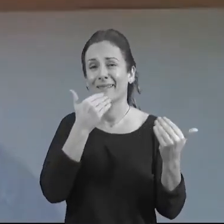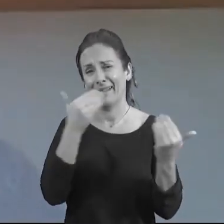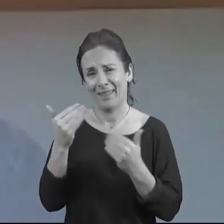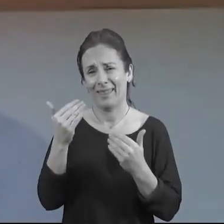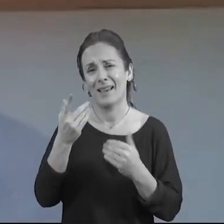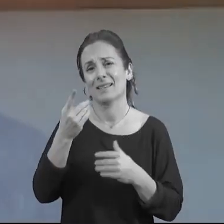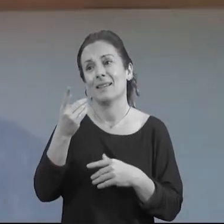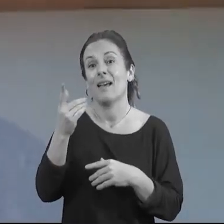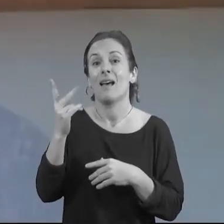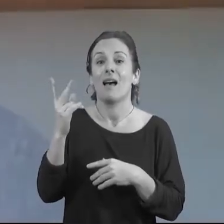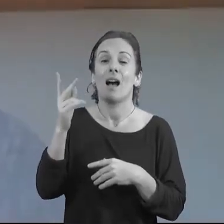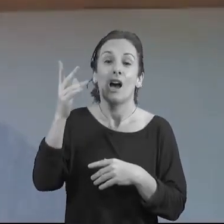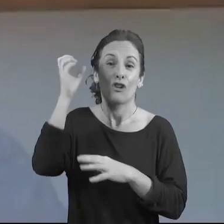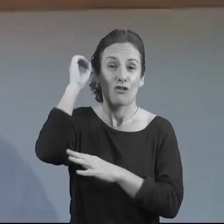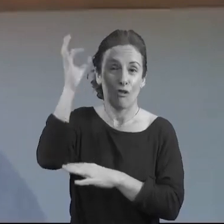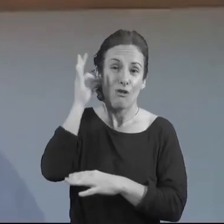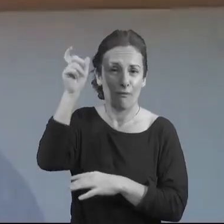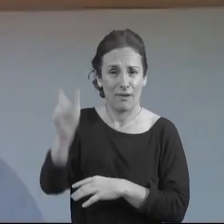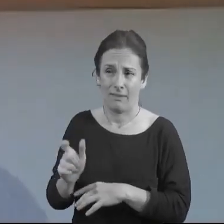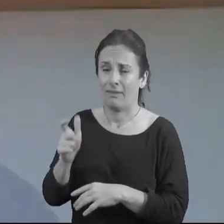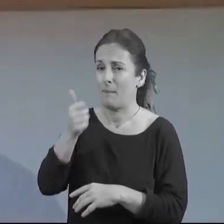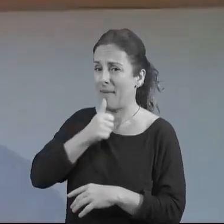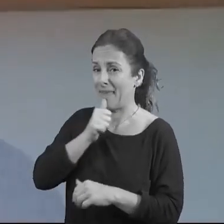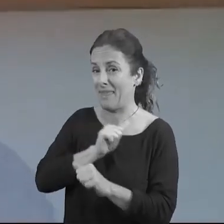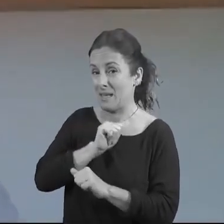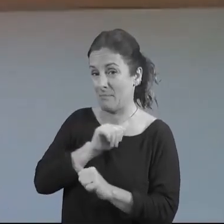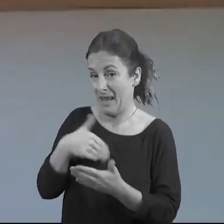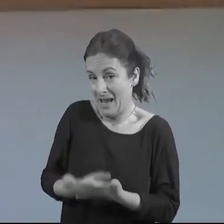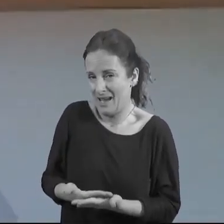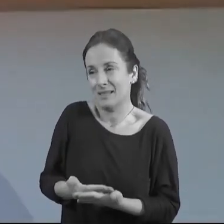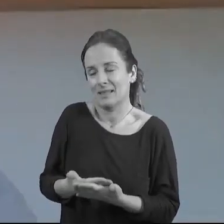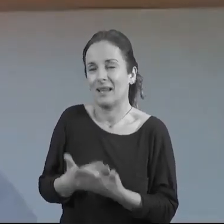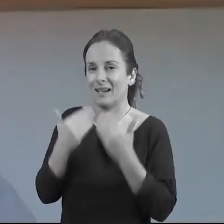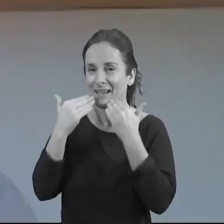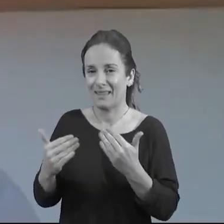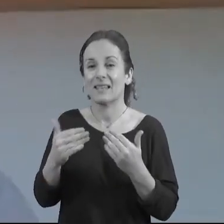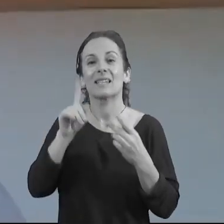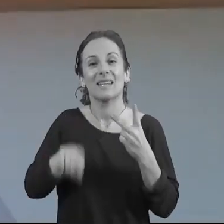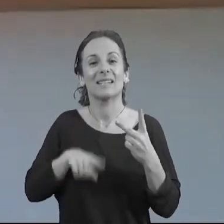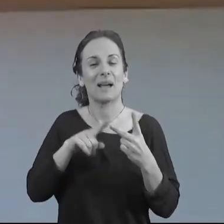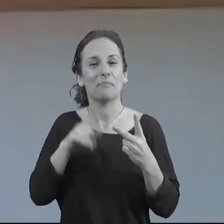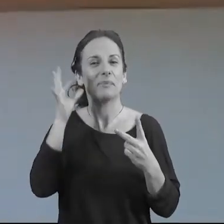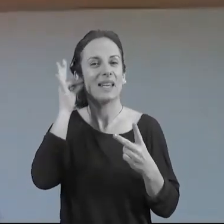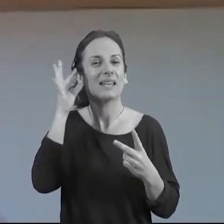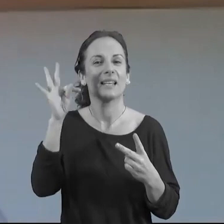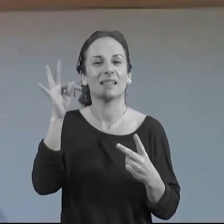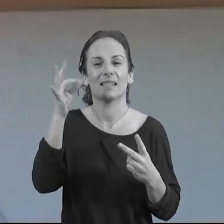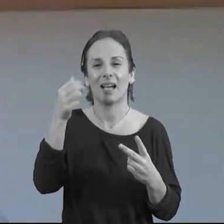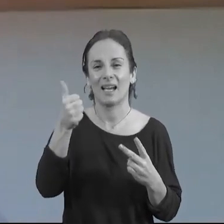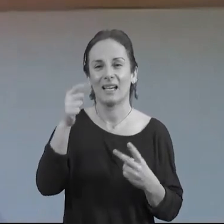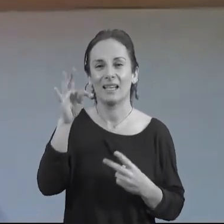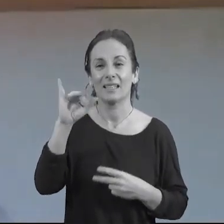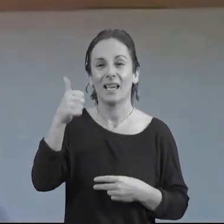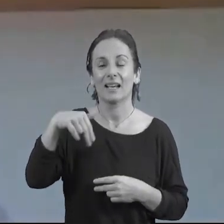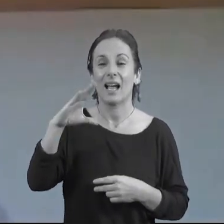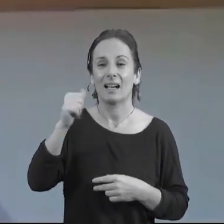de este ratito de esperar. I també ens acompanya a Tatiana Casado, que és la presidenta de Benamics, així que